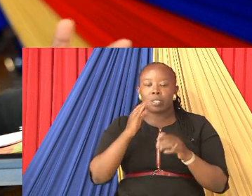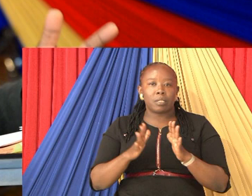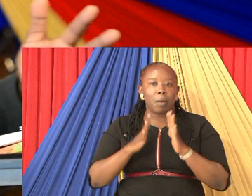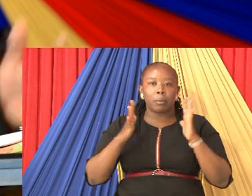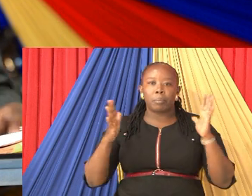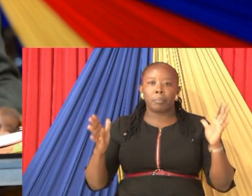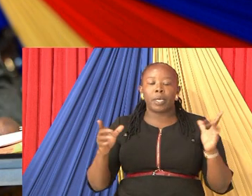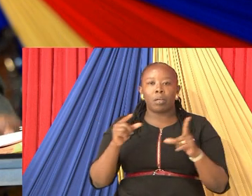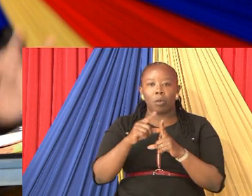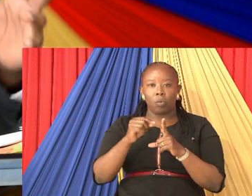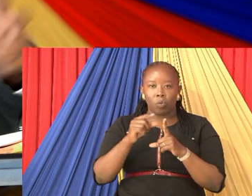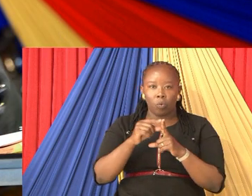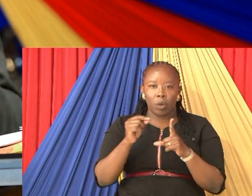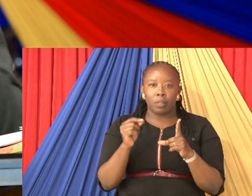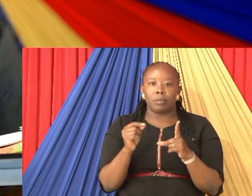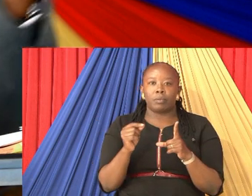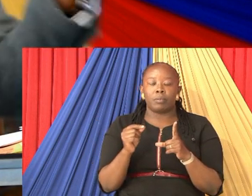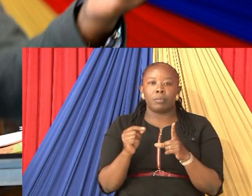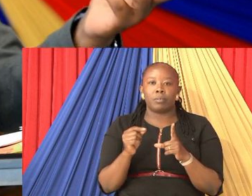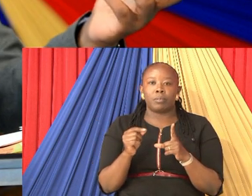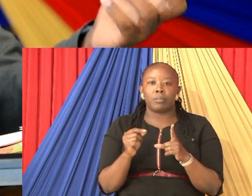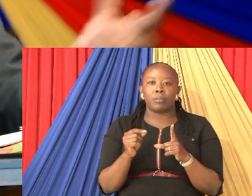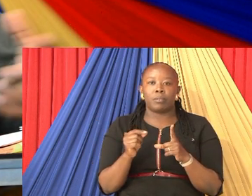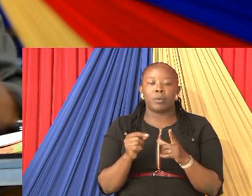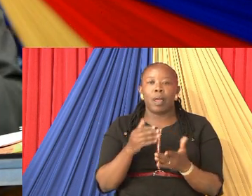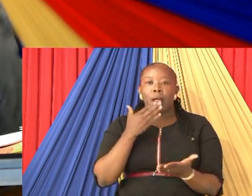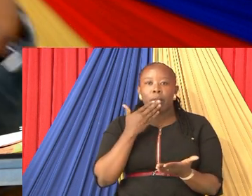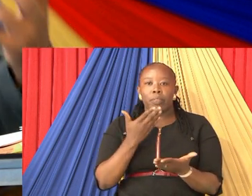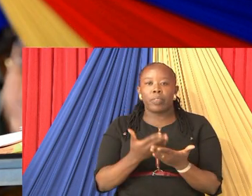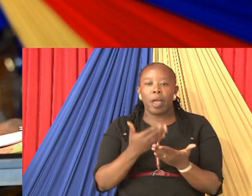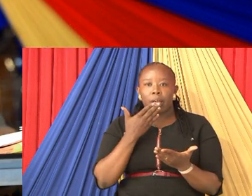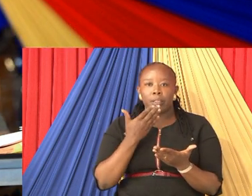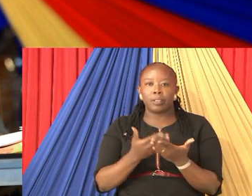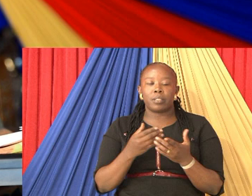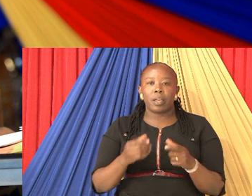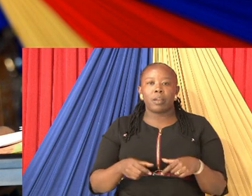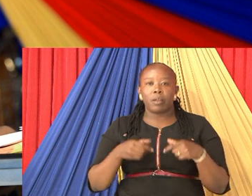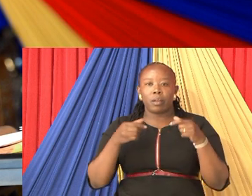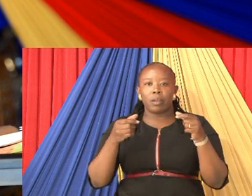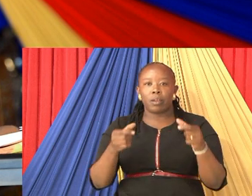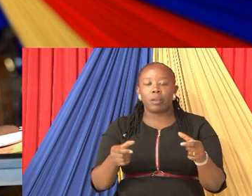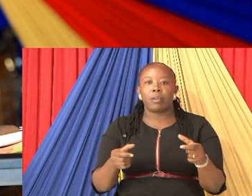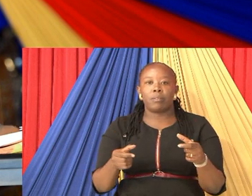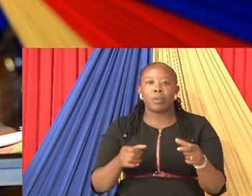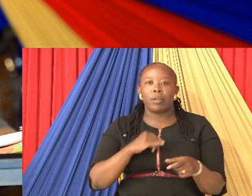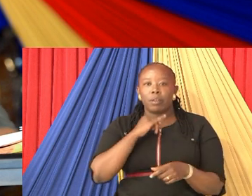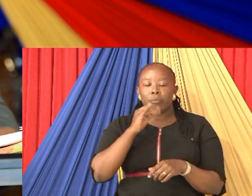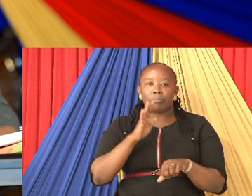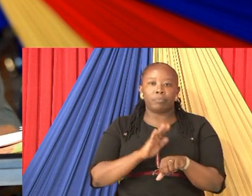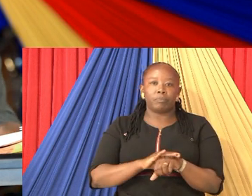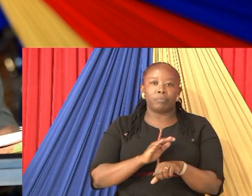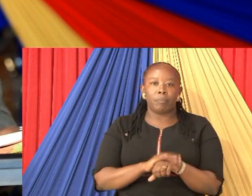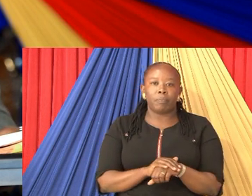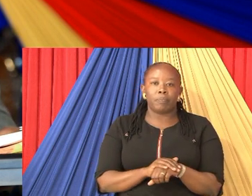not complete, kama hakuna kutoa. Lazima tumtolee Mungu, kama ishara